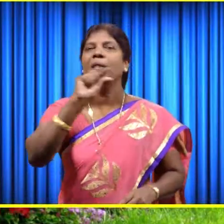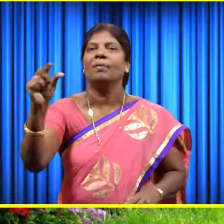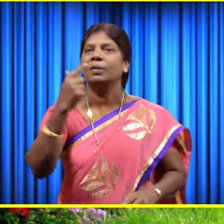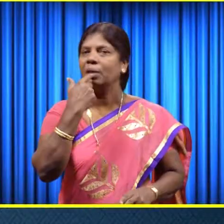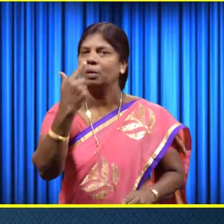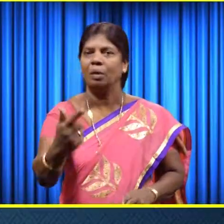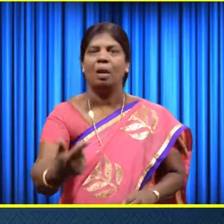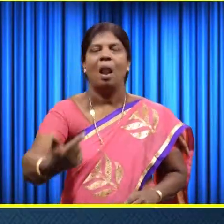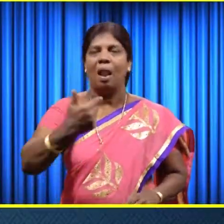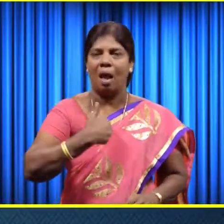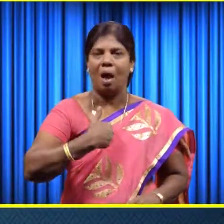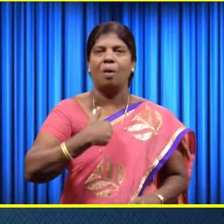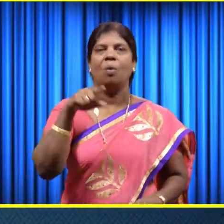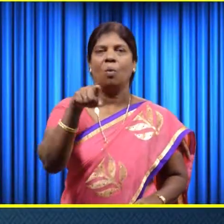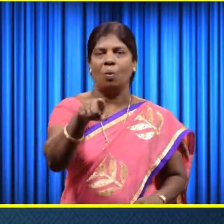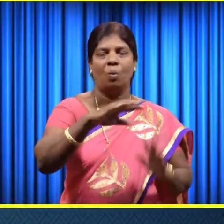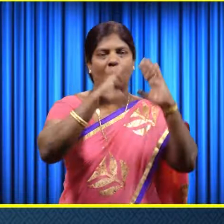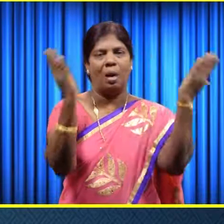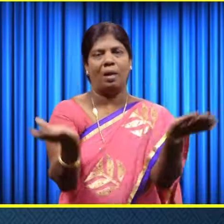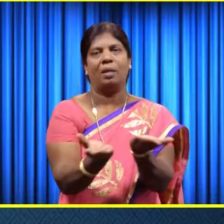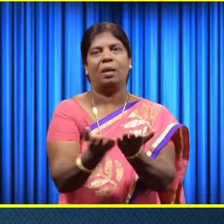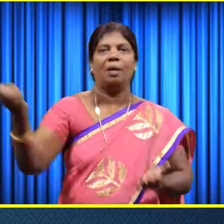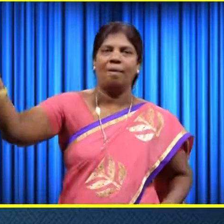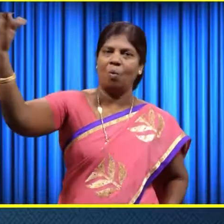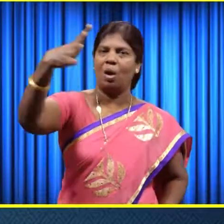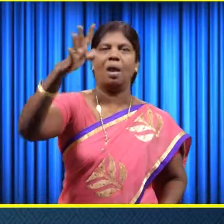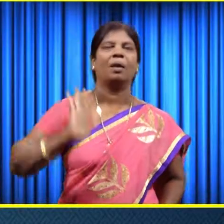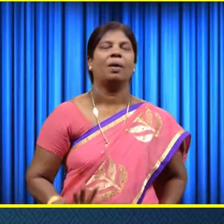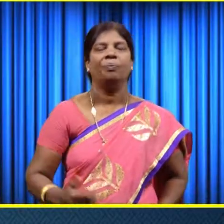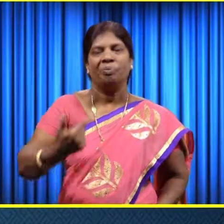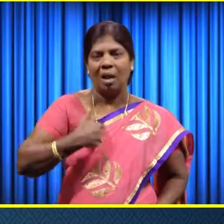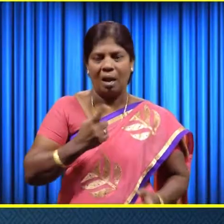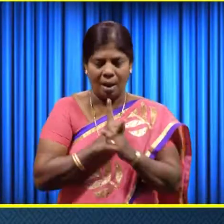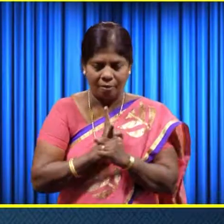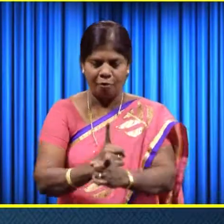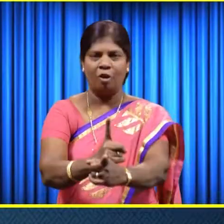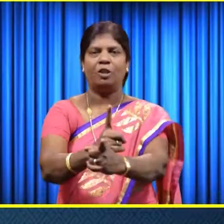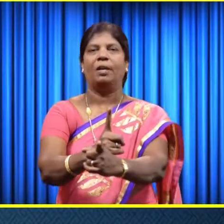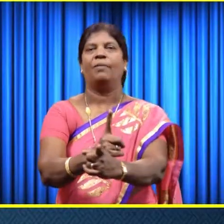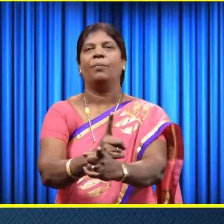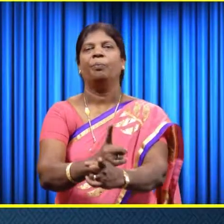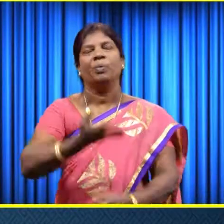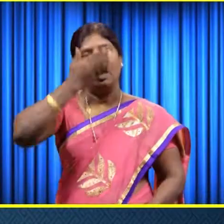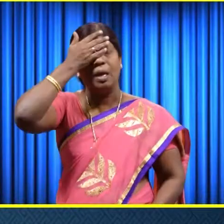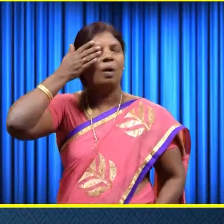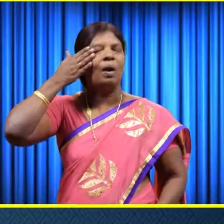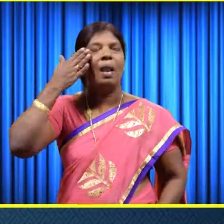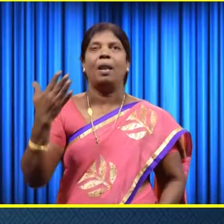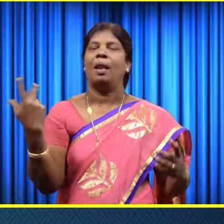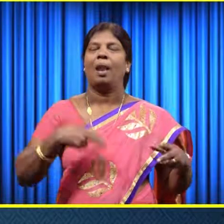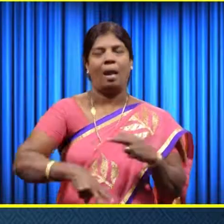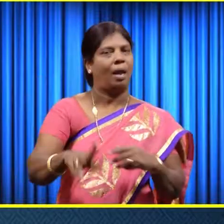சொன்னார், நான் உலகத்திற்கு ஒளியாயிருக்கிறேன், என்னை பின்பற்றுகிறவன் இருளிலே